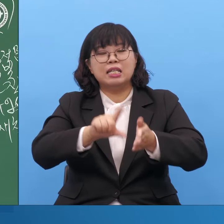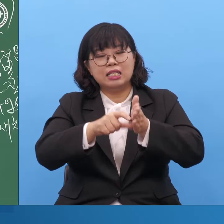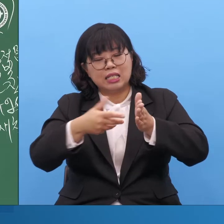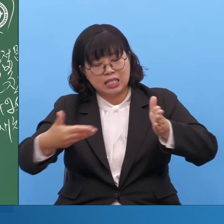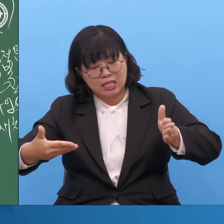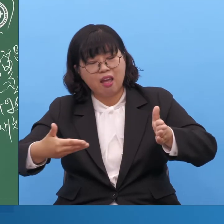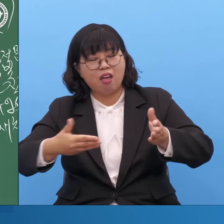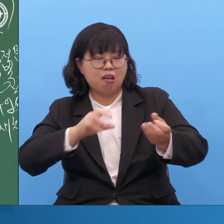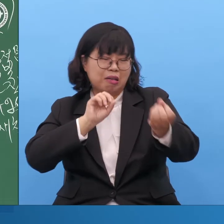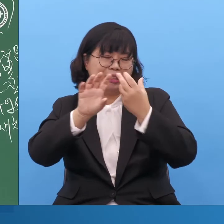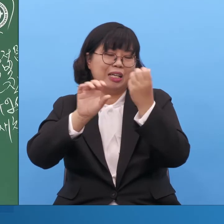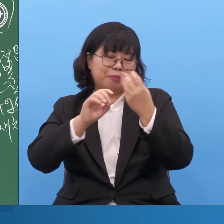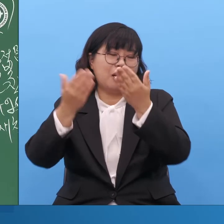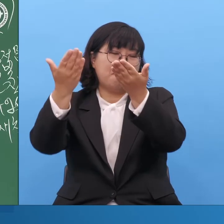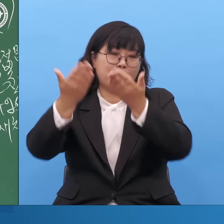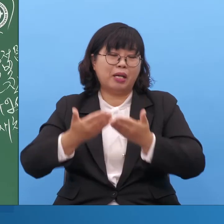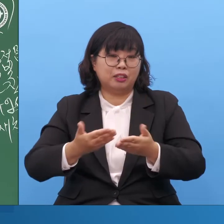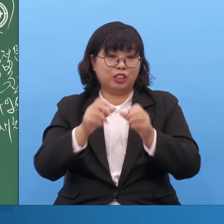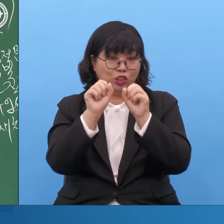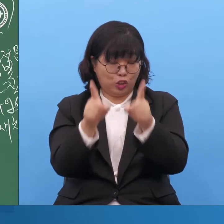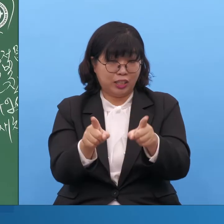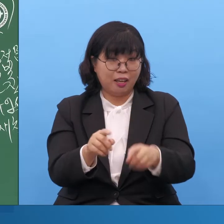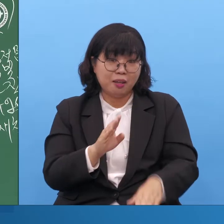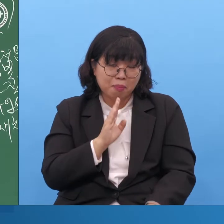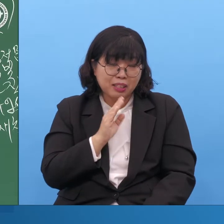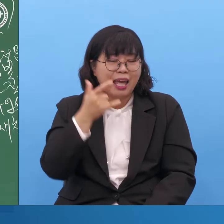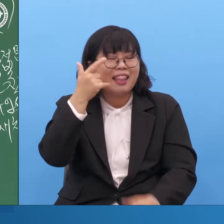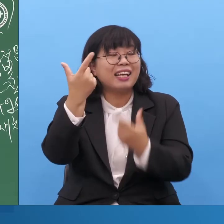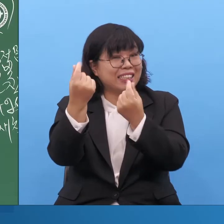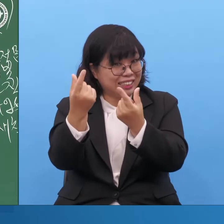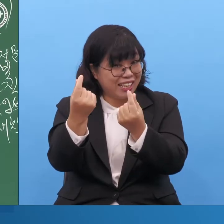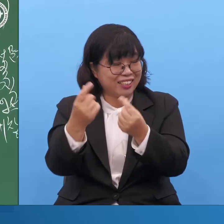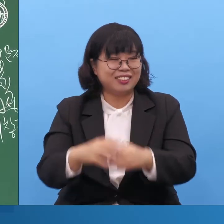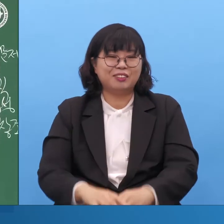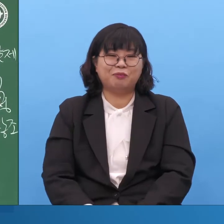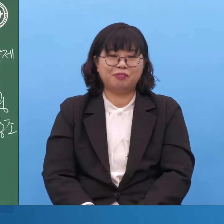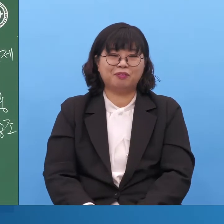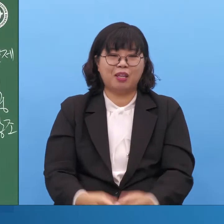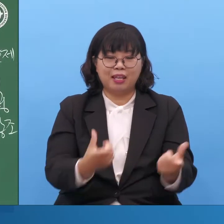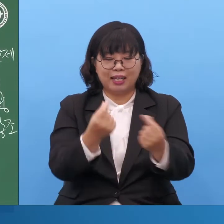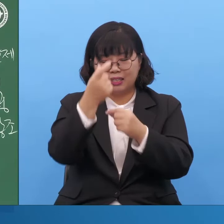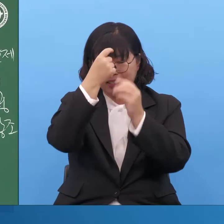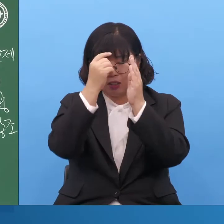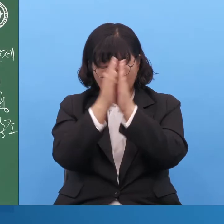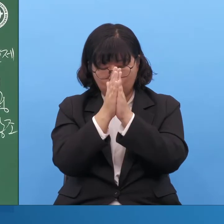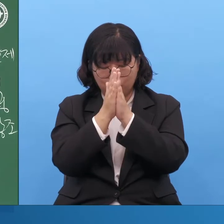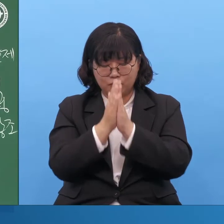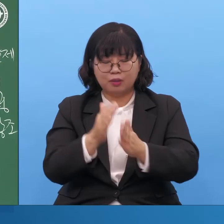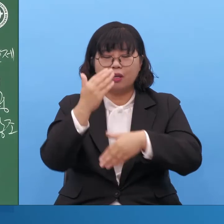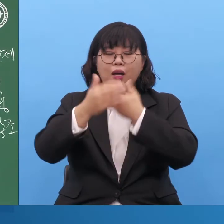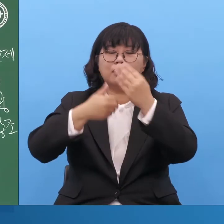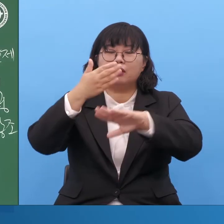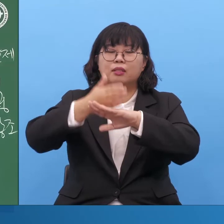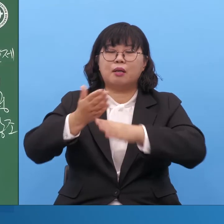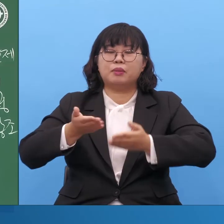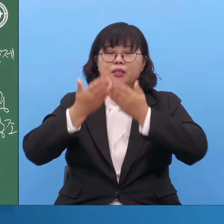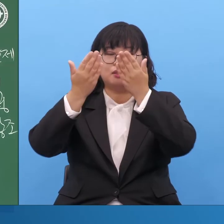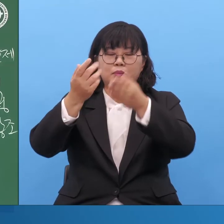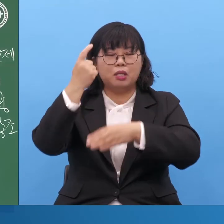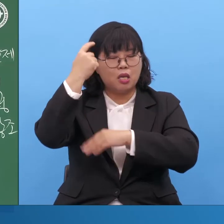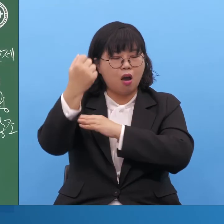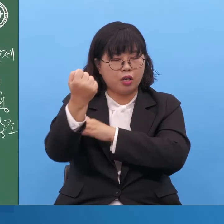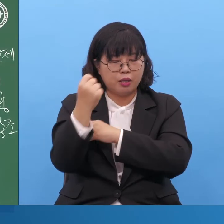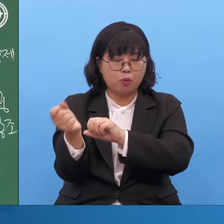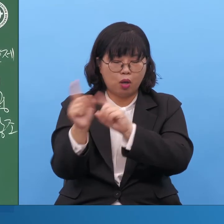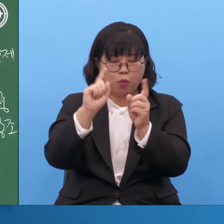to raise someone like Helen Keller. 기도하겠습니다. Let us pray. 하나님께 감사드립니다. We give thanks to God. 영적인 힘을